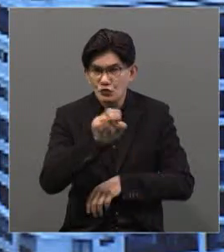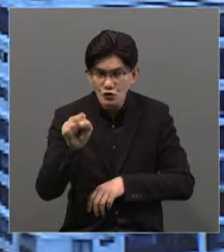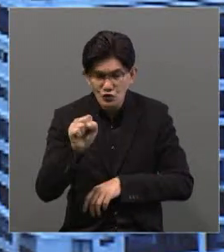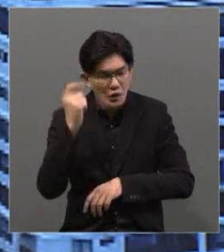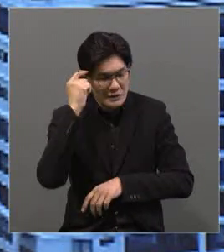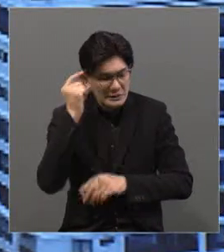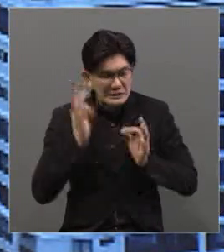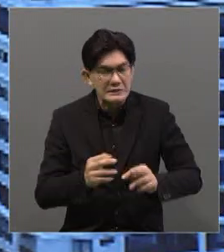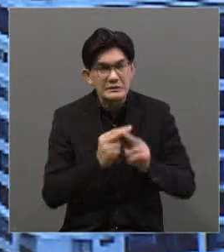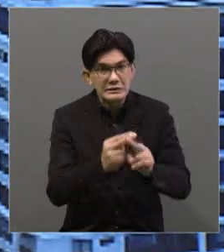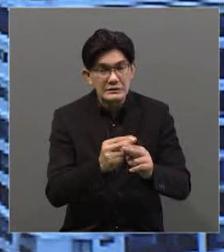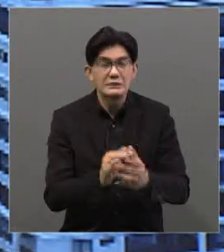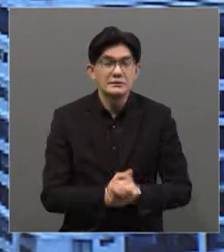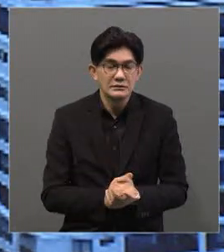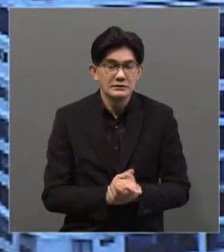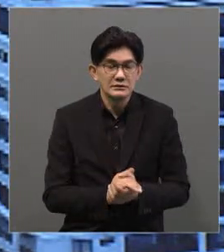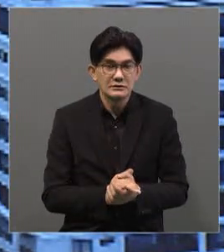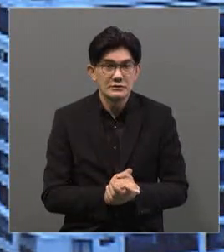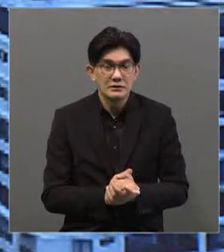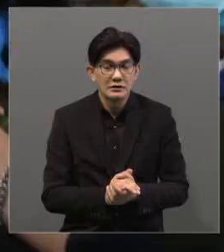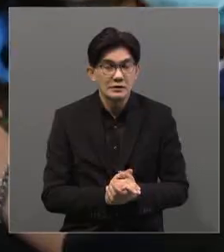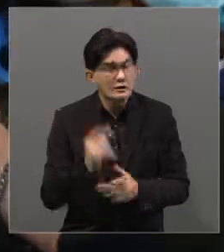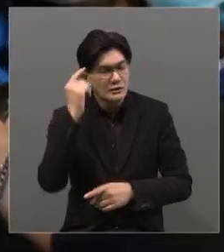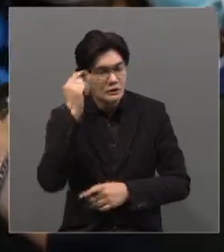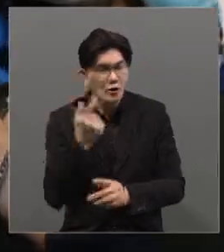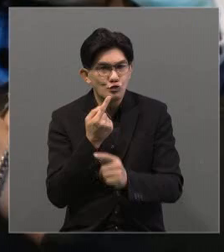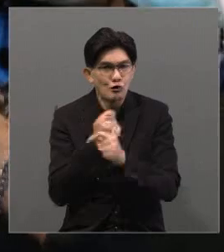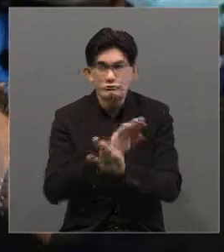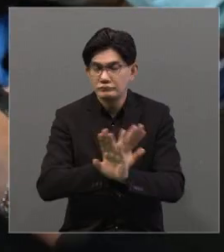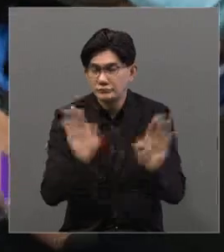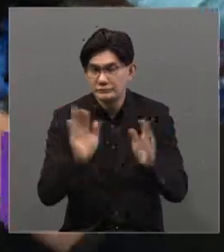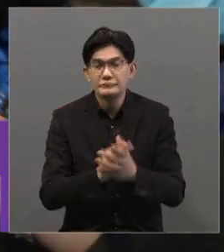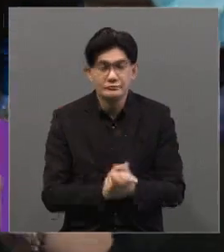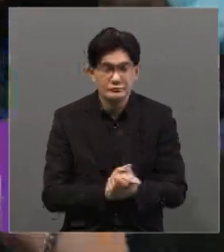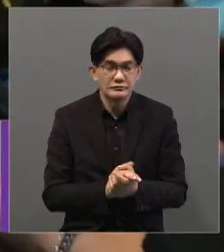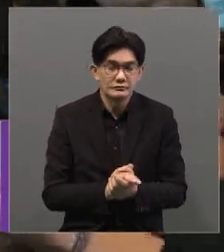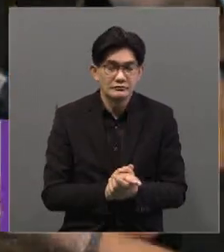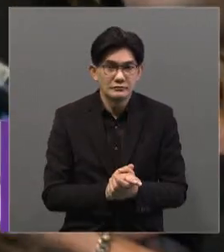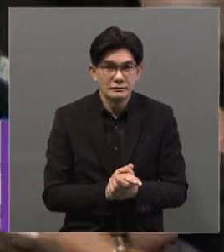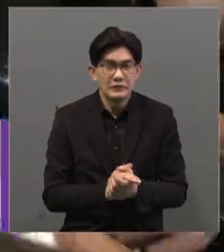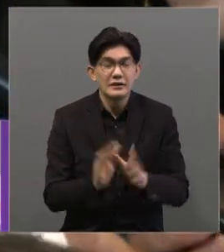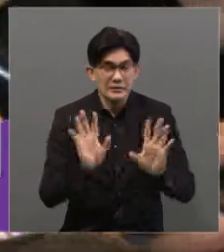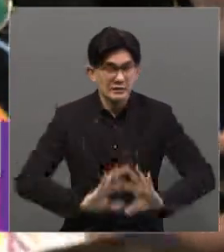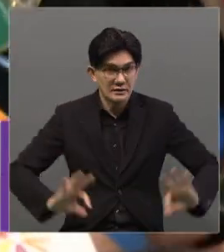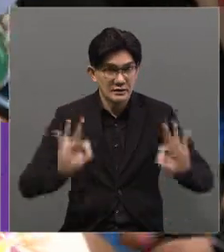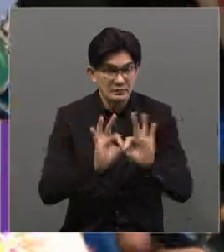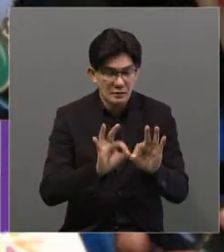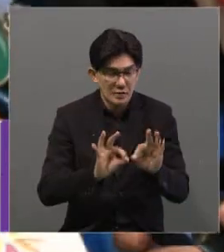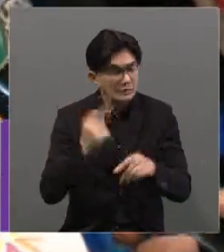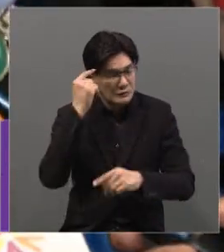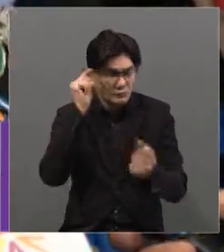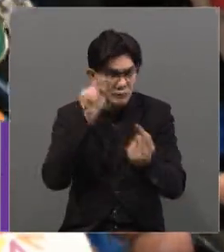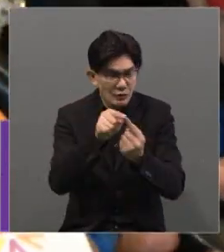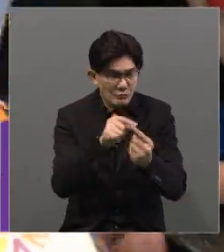ในการตัดสินใจค่ะโดยคุณจุรินทร์นะคะบอกว่าไม่ขอตอบในรายละเอียดดังกล่าวแต่ว่ายึดในอุดมการณ์ของพรรค